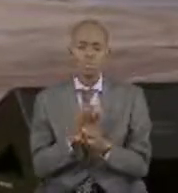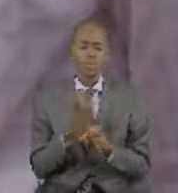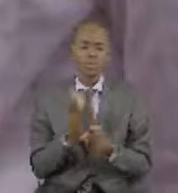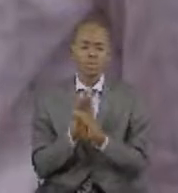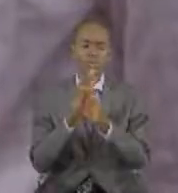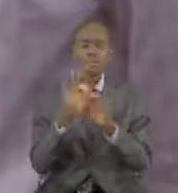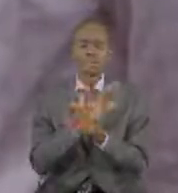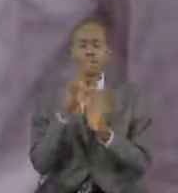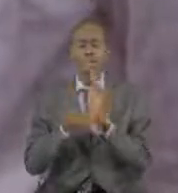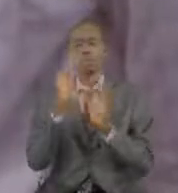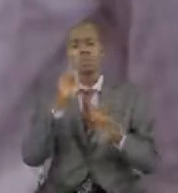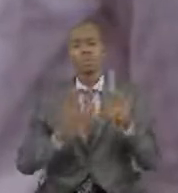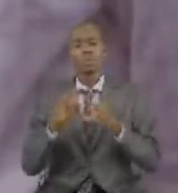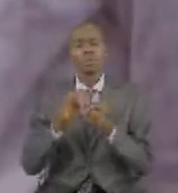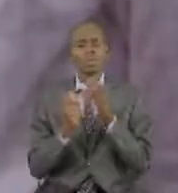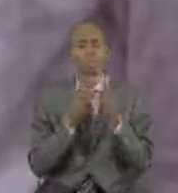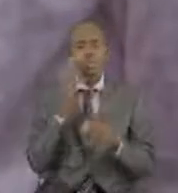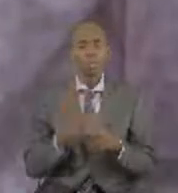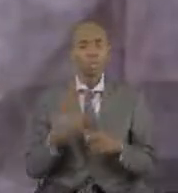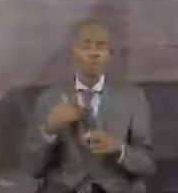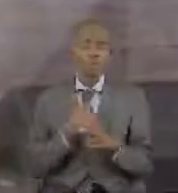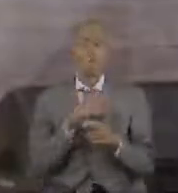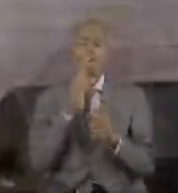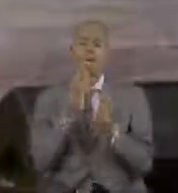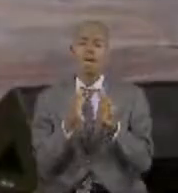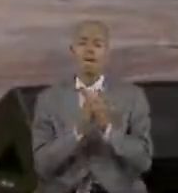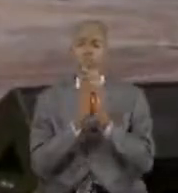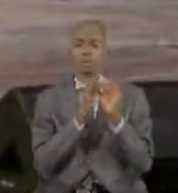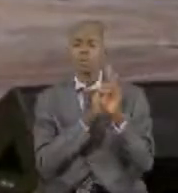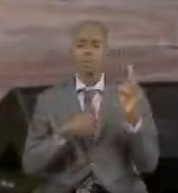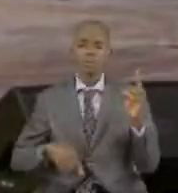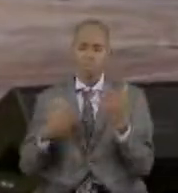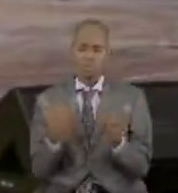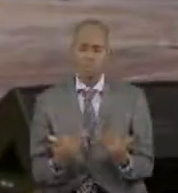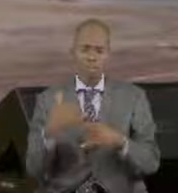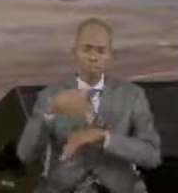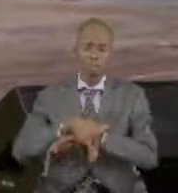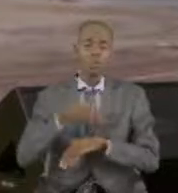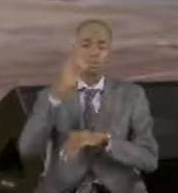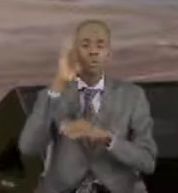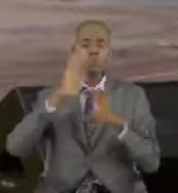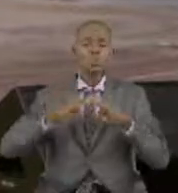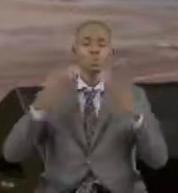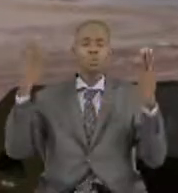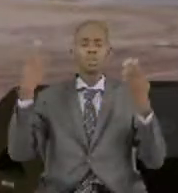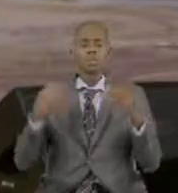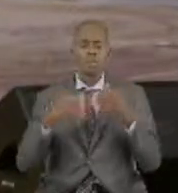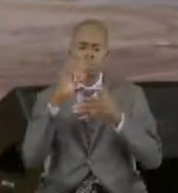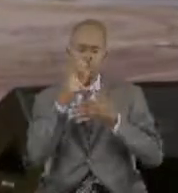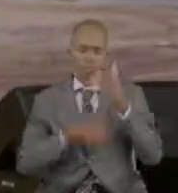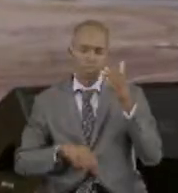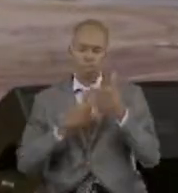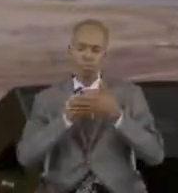tu récompenses la fidélité de ton peuple au nom de Jésus. Nous demandons, Seigneur, que tu ouvres ce soir les pages